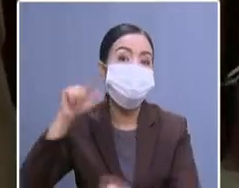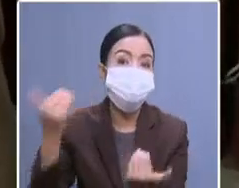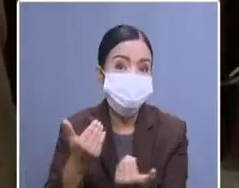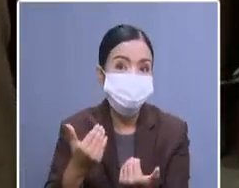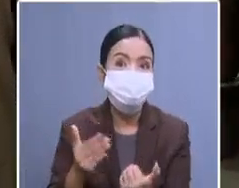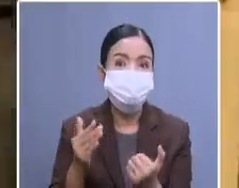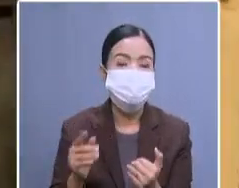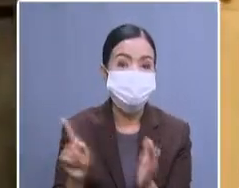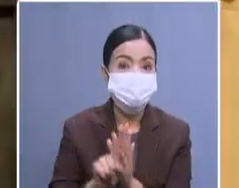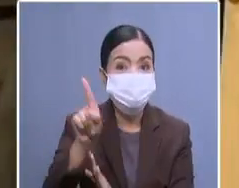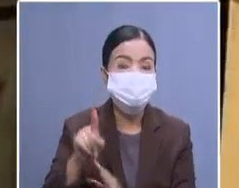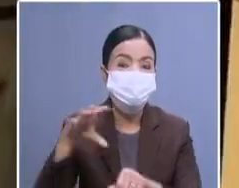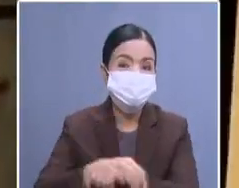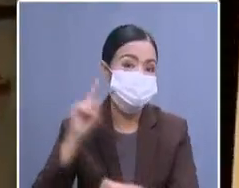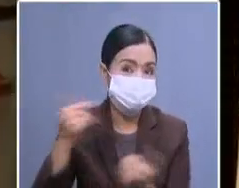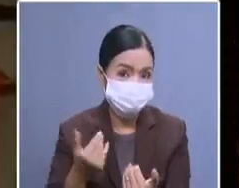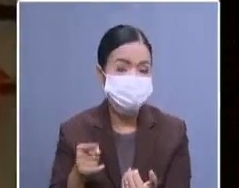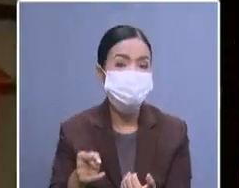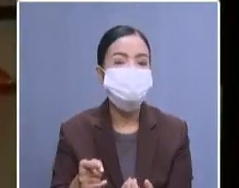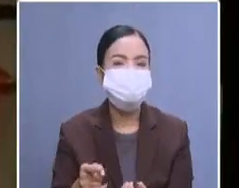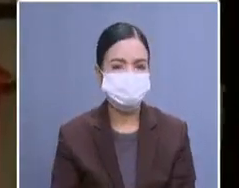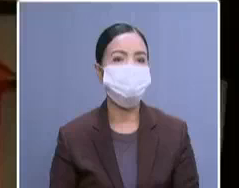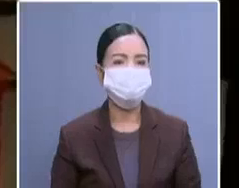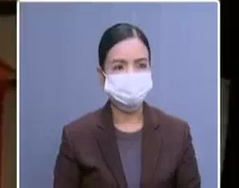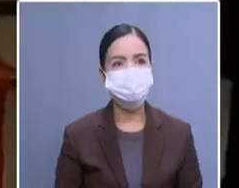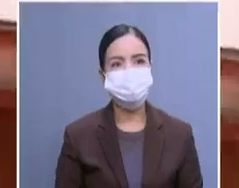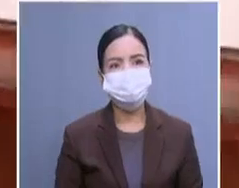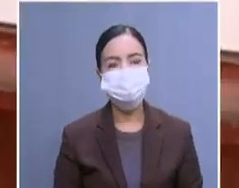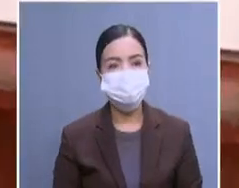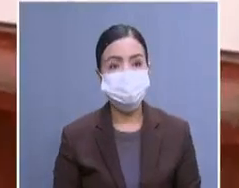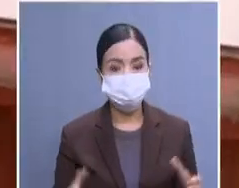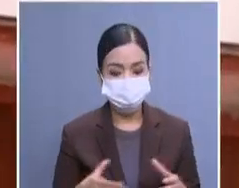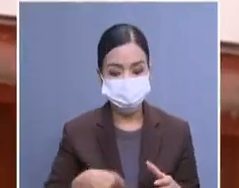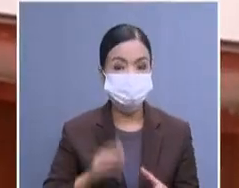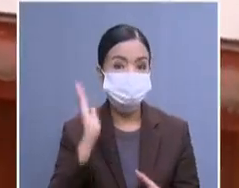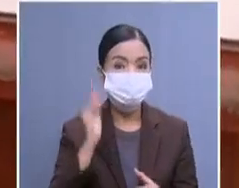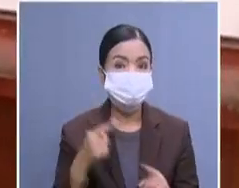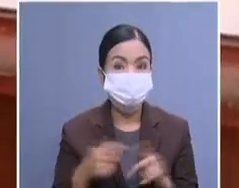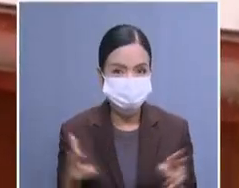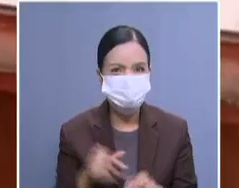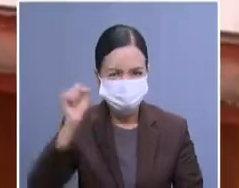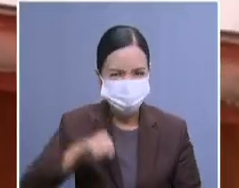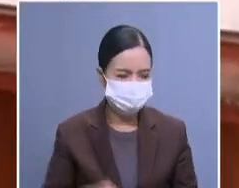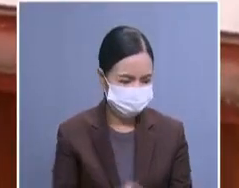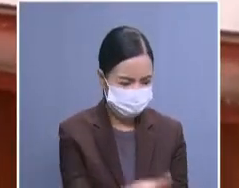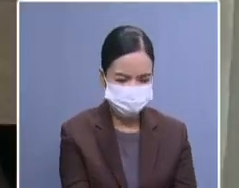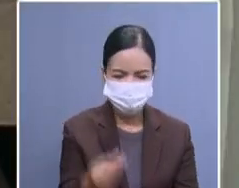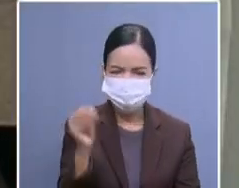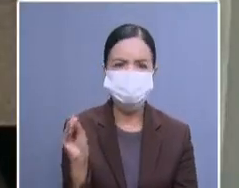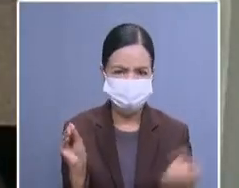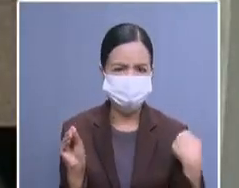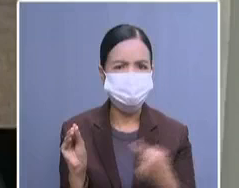างด้านของนายเล็กผู้เสียหายเนี่ยได้เดินทางไปหยิบรูปขึ้นมา1ใบแล้วก็บอกว่าเนี่ยเป็นหนึ่งในกลุ่มตำรวจนอกเครื่องแบบที่มาจับกลุ่มตนเ